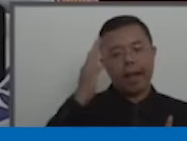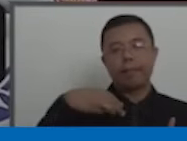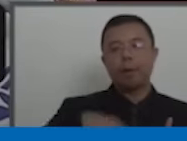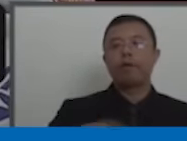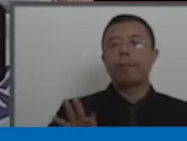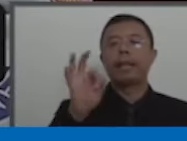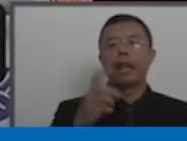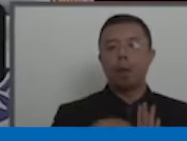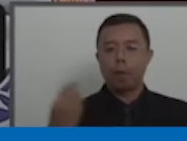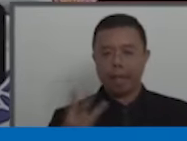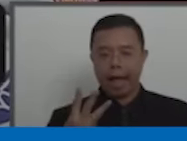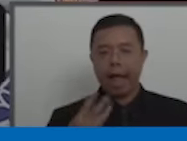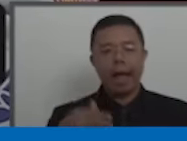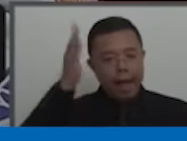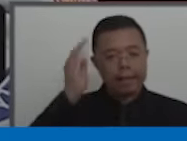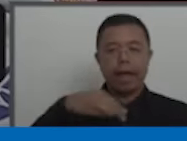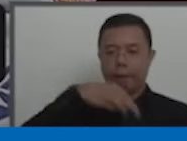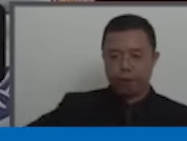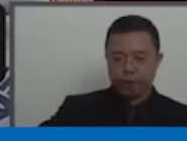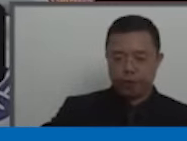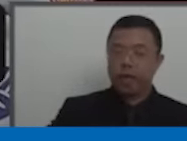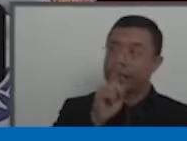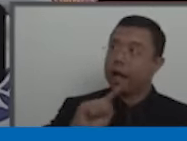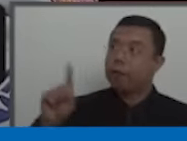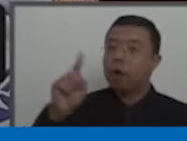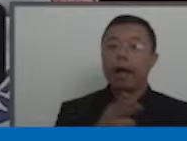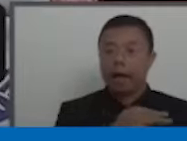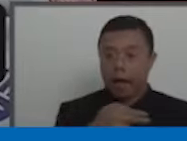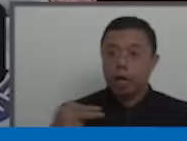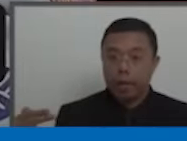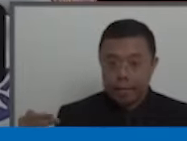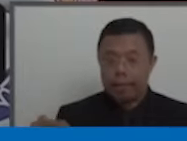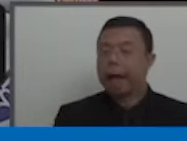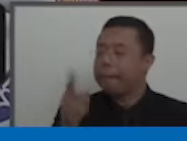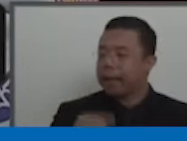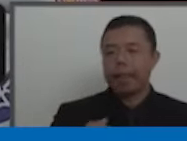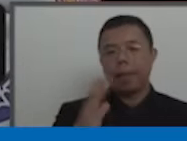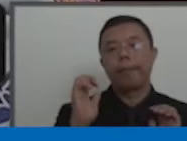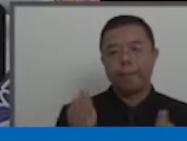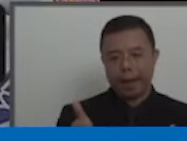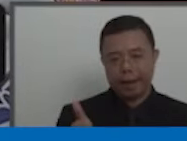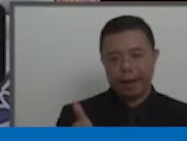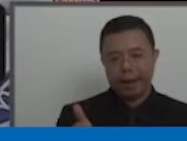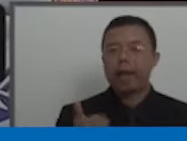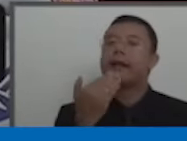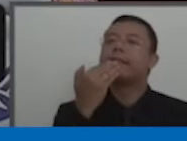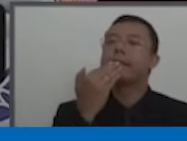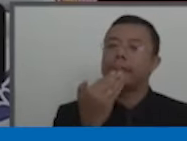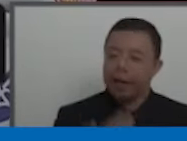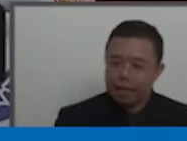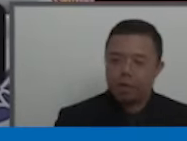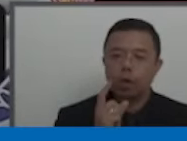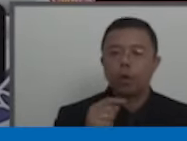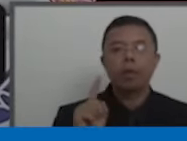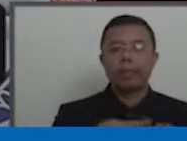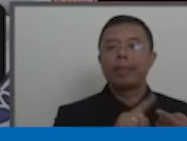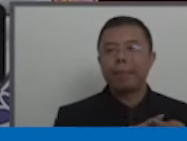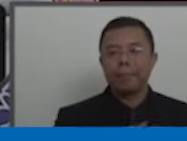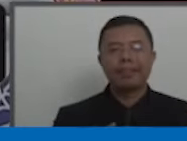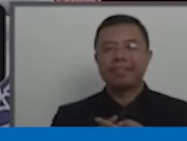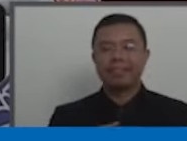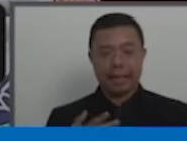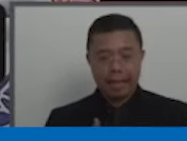tig Ganjar Mahfud dan Insyaallah Indonesia pasti lebih baik Terima kasih untuk kawan-kawan partner